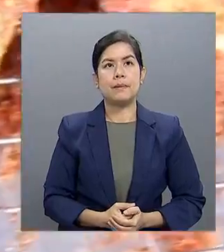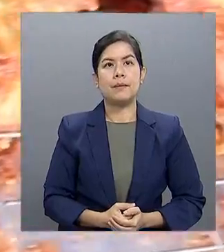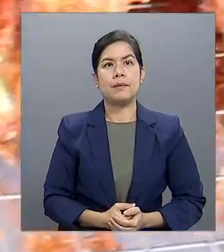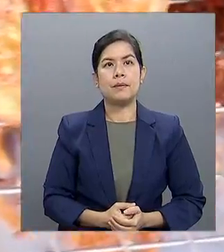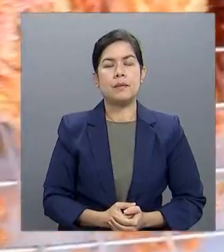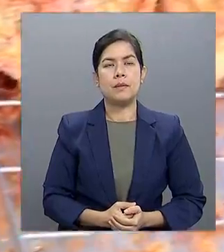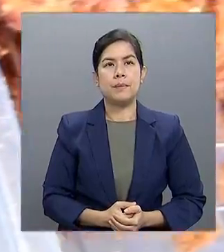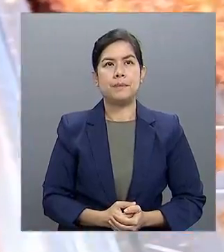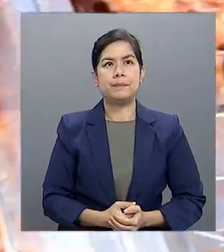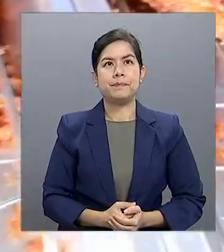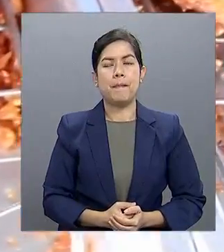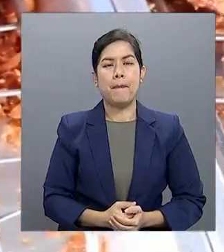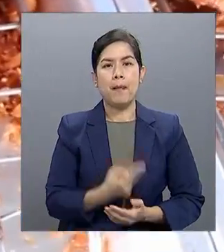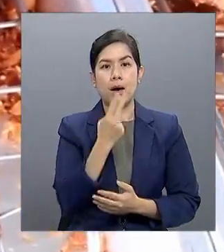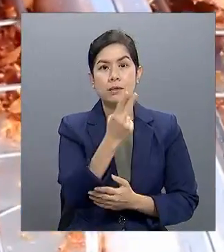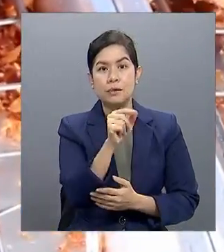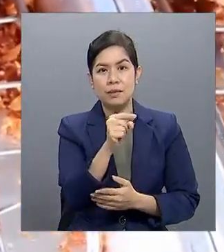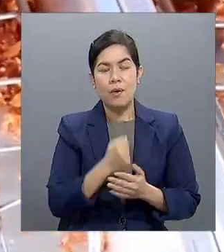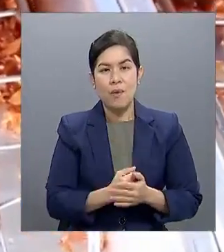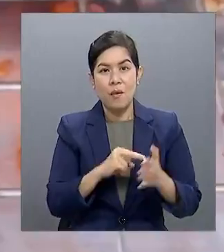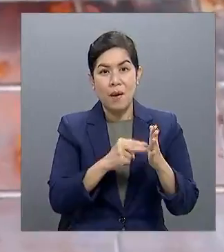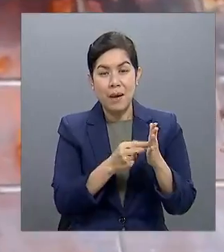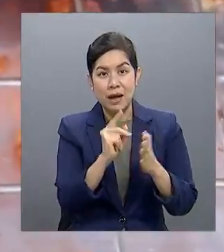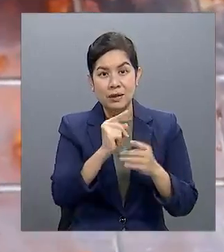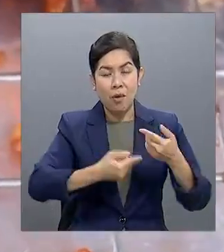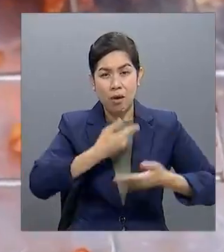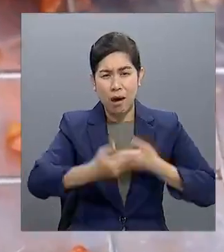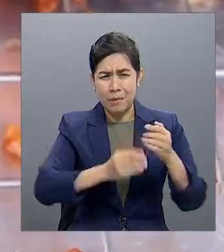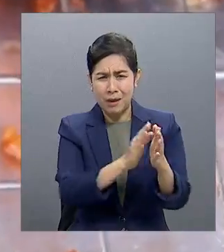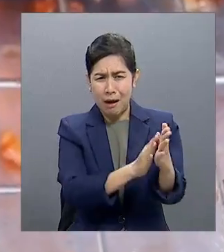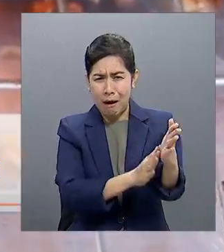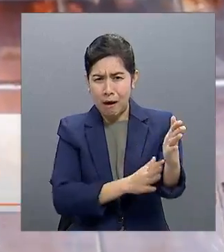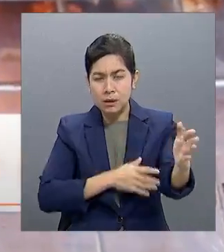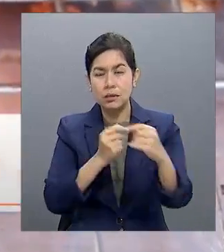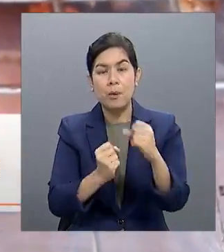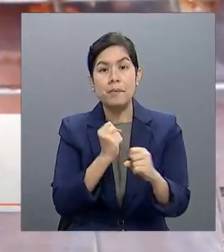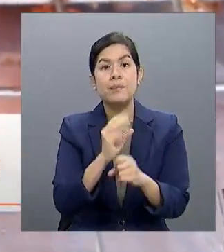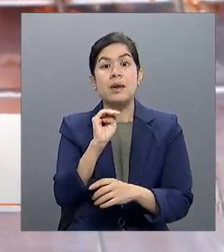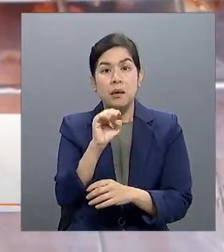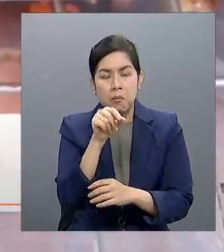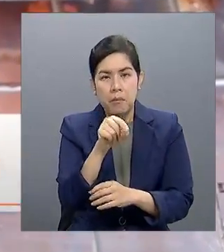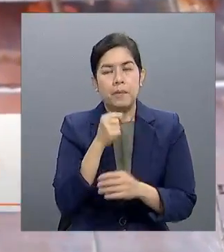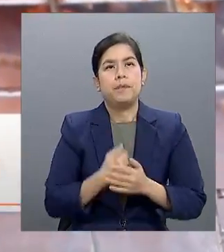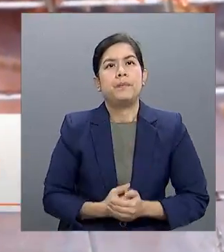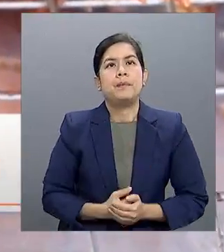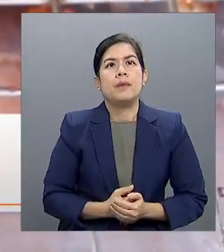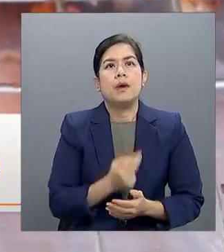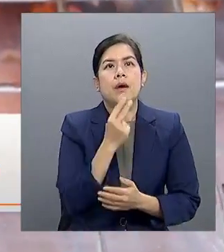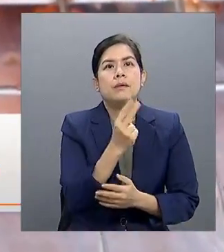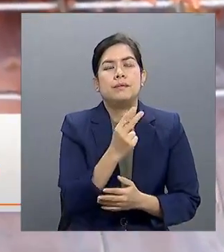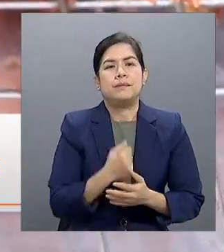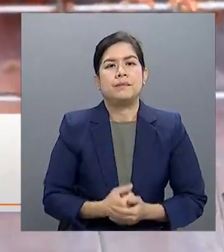ไม่ใช่40ปีขายไม่หมดนะแต่ความเป็นมาเขามีมา40ปีแล้วนะครับคือแบบโอ้โหเขาโตกันเป็นหนุ่มๆและลูกค้าของเ